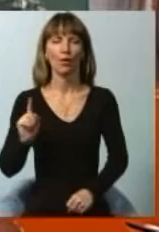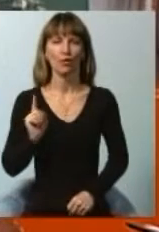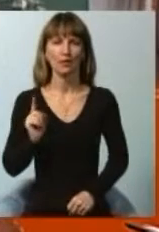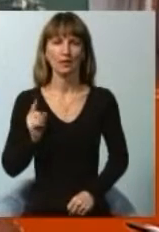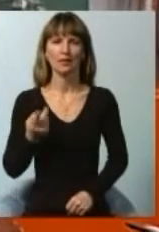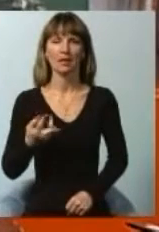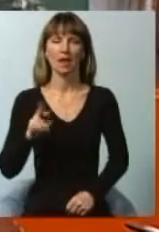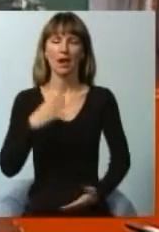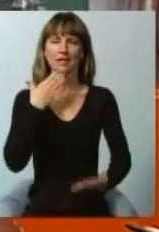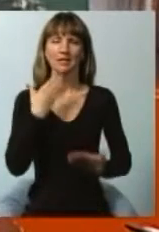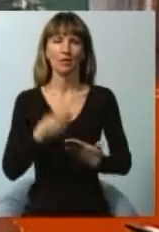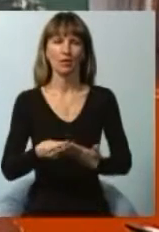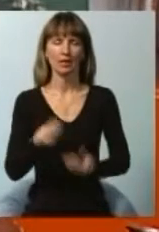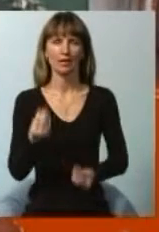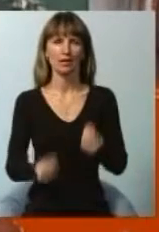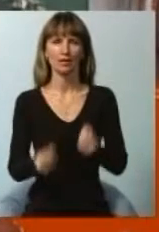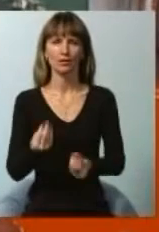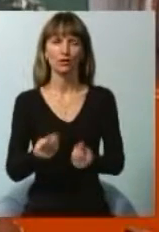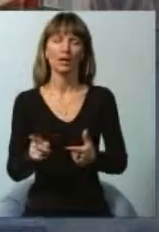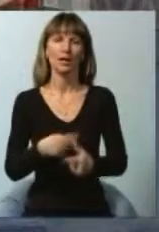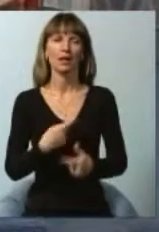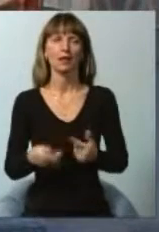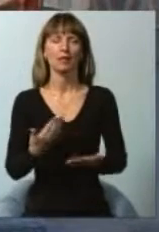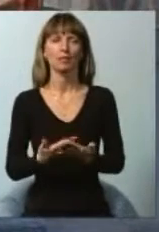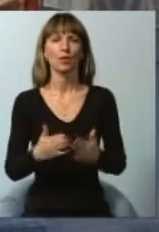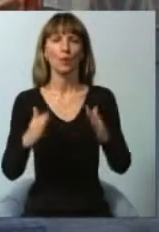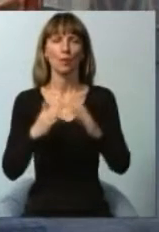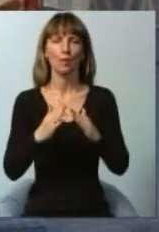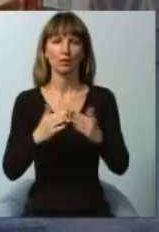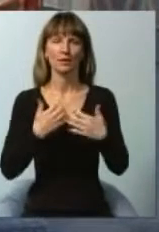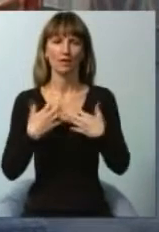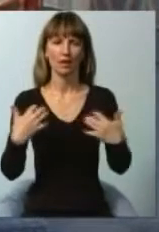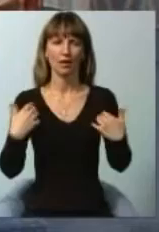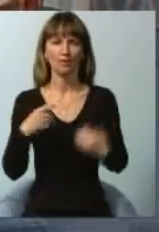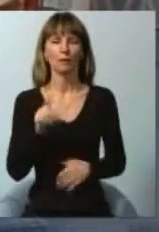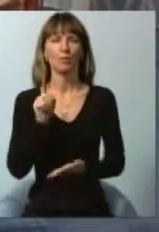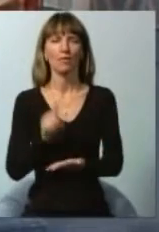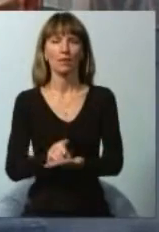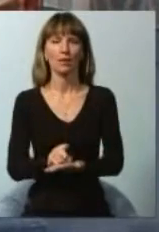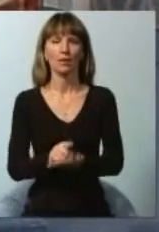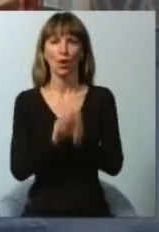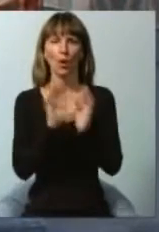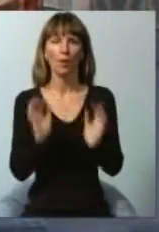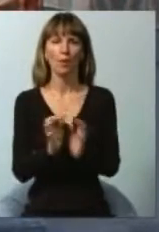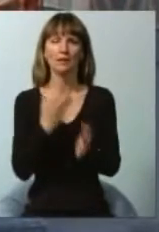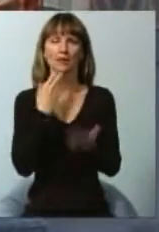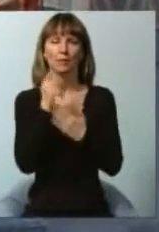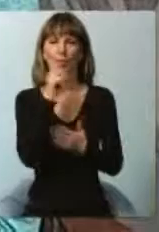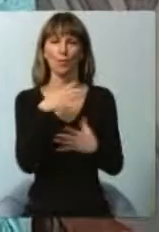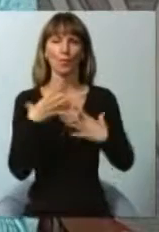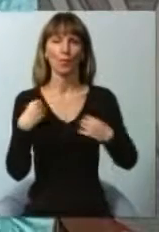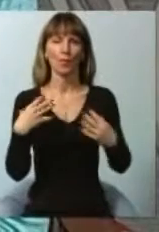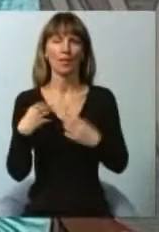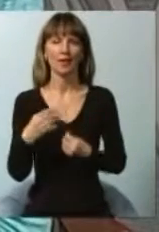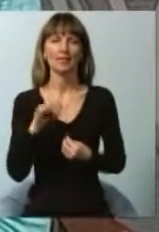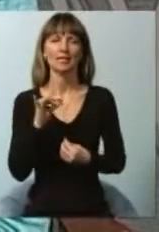охоронцями для своїх іграшок. Або, наприклад, домашніх тваринок. Ви ж повинні оберігати своїх маленьких пухнастиків